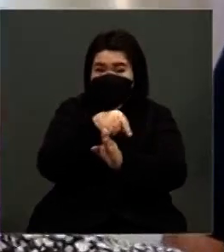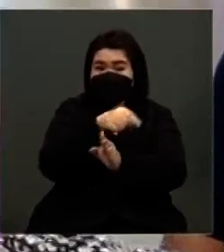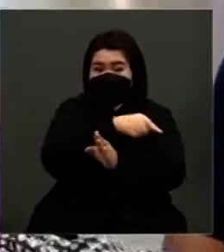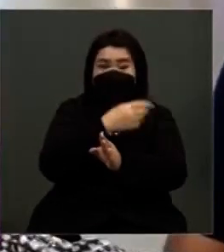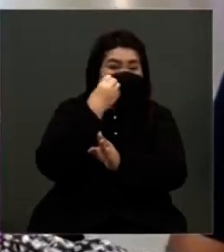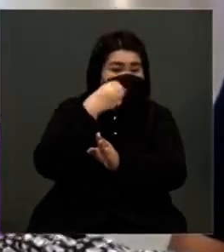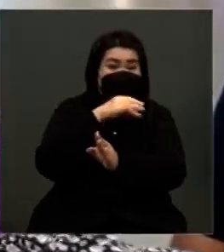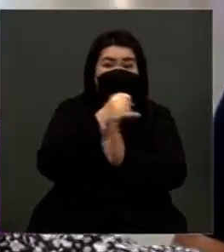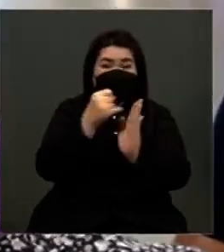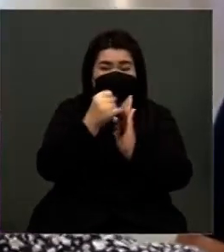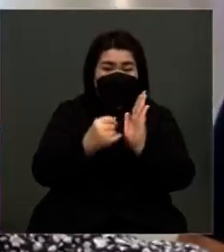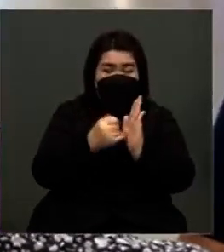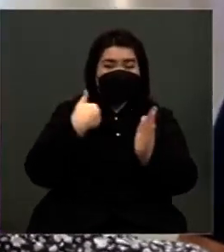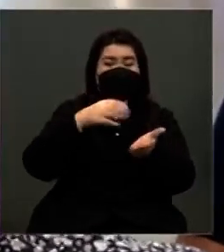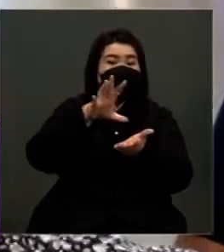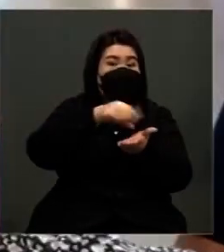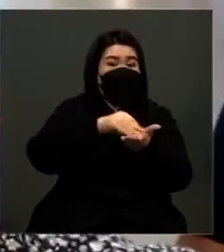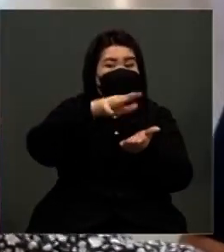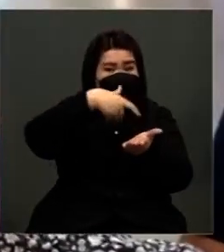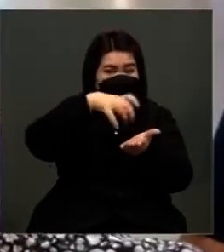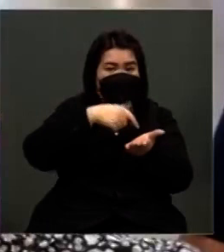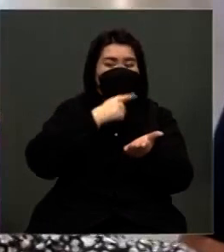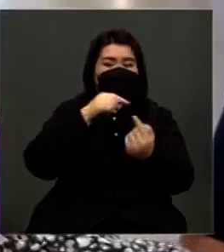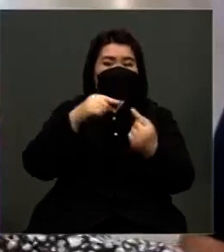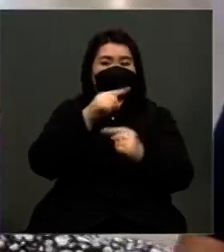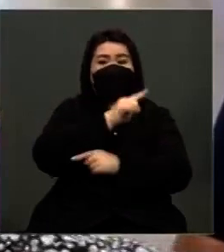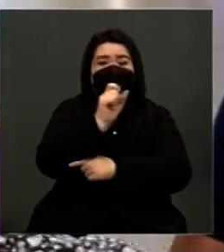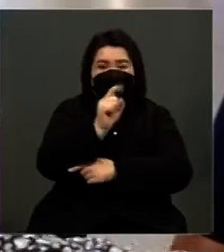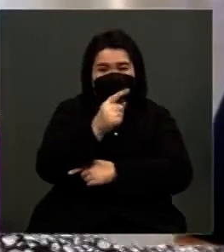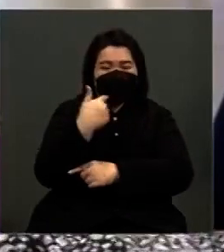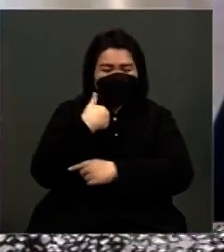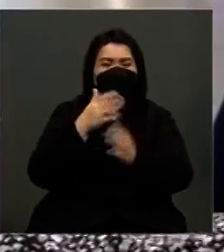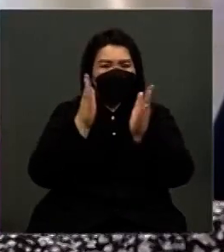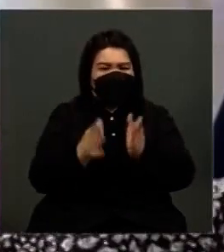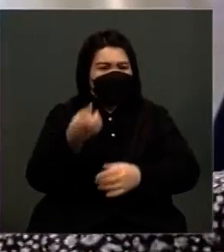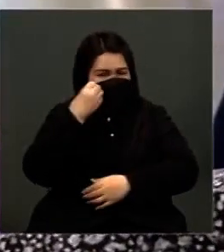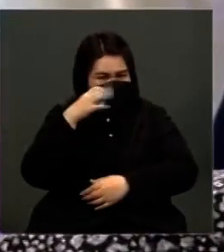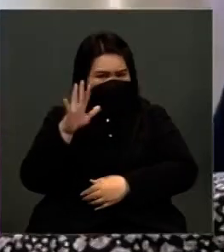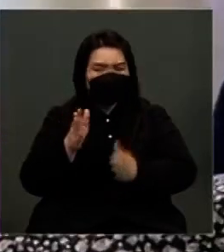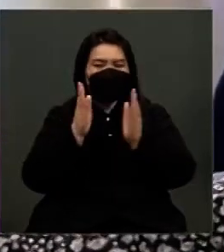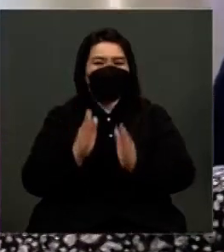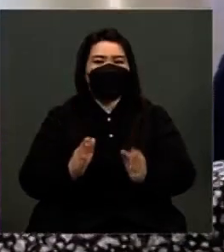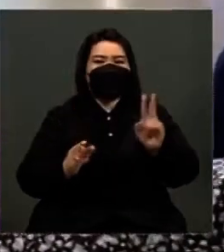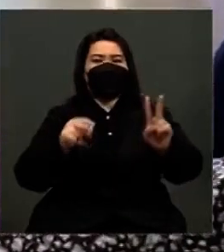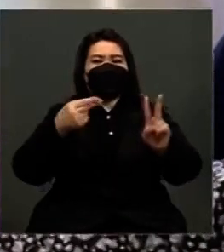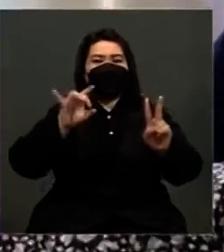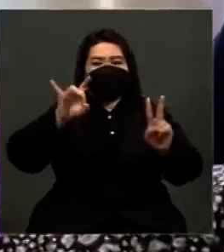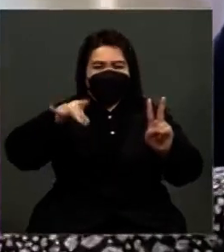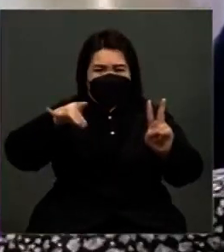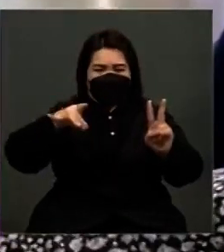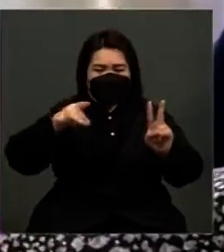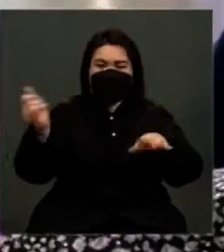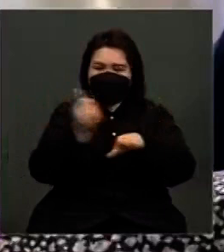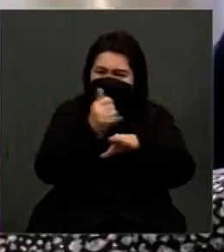ข้อมูลที่ผมได้รับรายงานเนี่ยตั้งแต่วันศุกร์เนี่ยก็มีผู้โดยสารเดินทางอยู่ที่ประมาณ 28,000 วันเสา